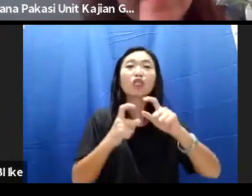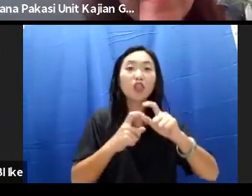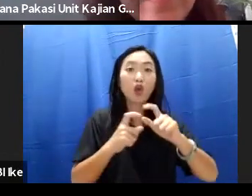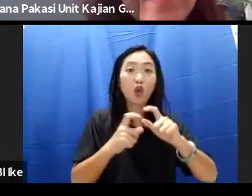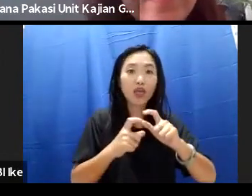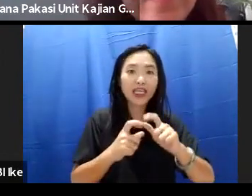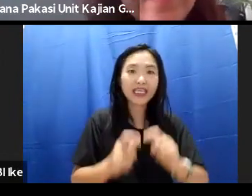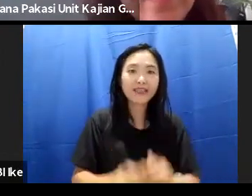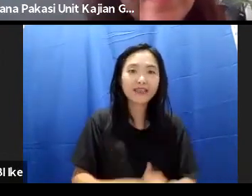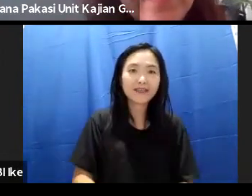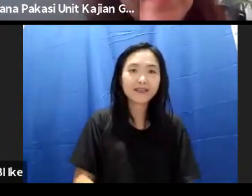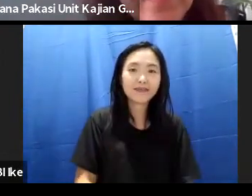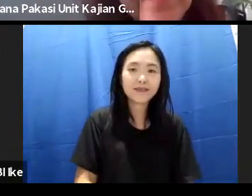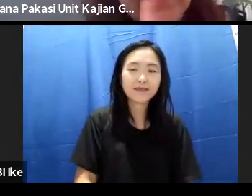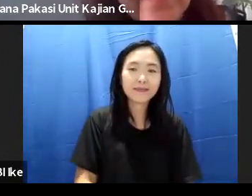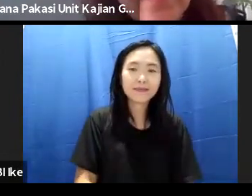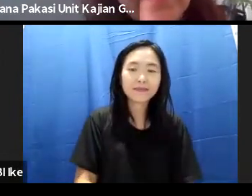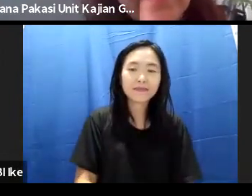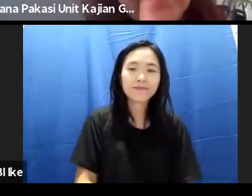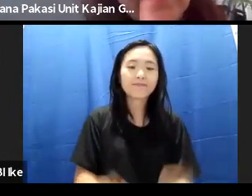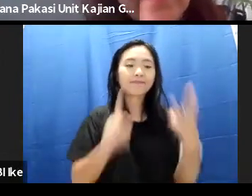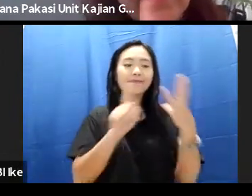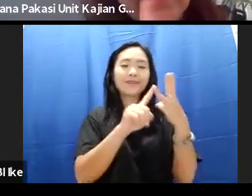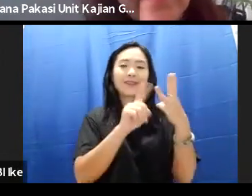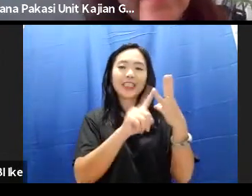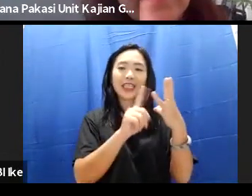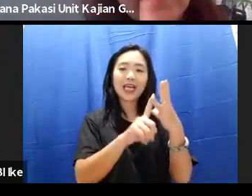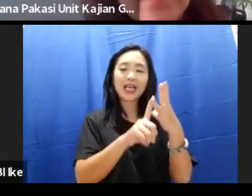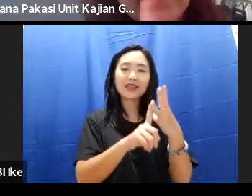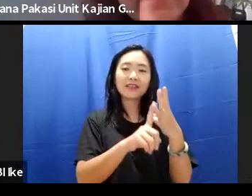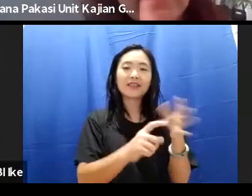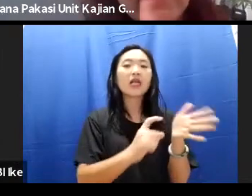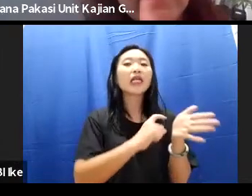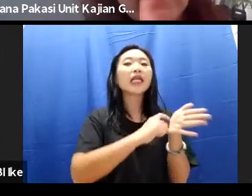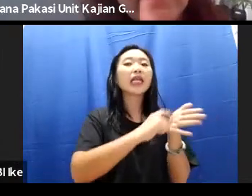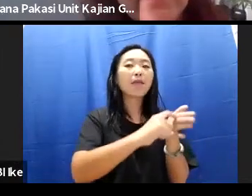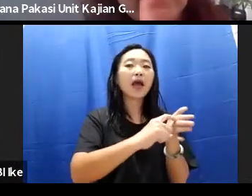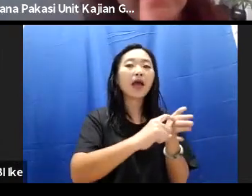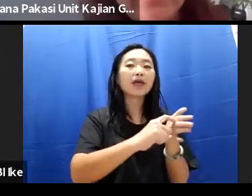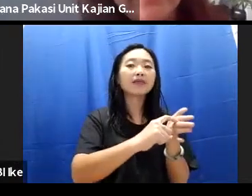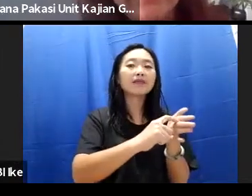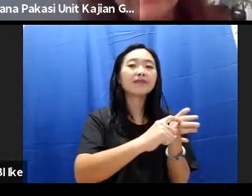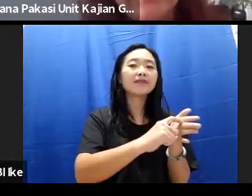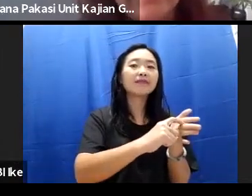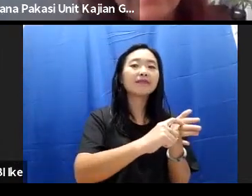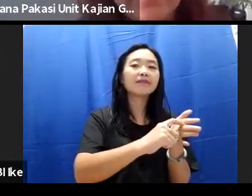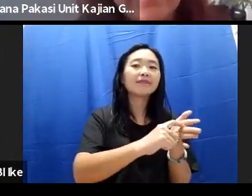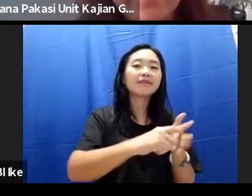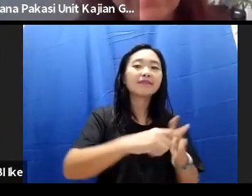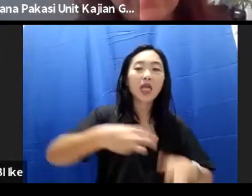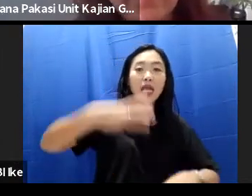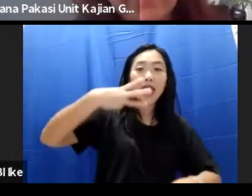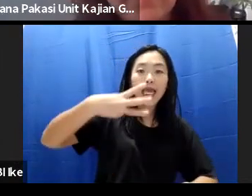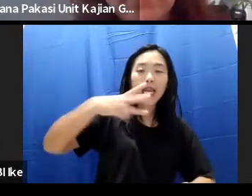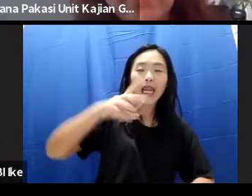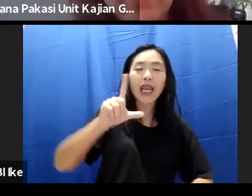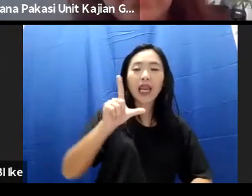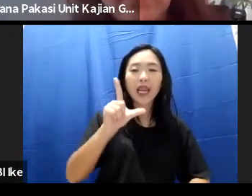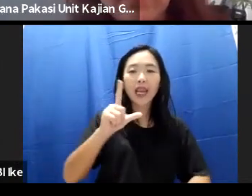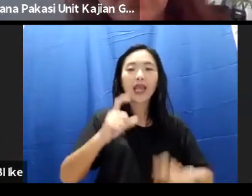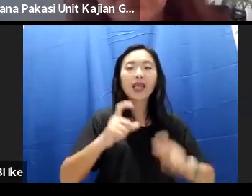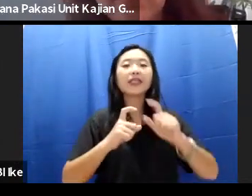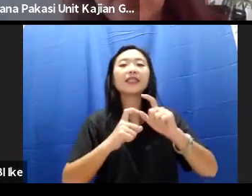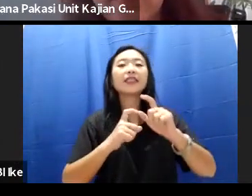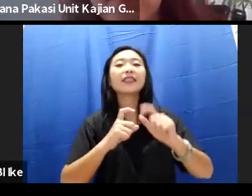Kita akan ke narasumber yang ketiga. Ada Kak Els Tineke Rike. Sepertinya Kak Els juga sudah bergabung bersama kita. Halo Kak